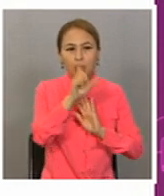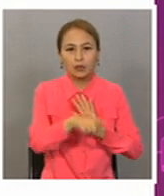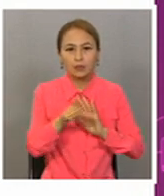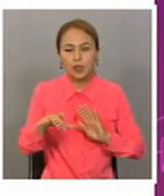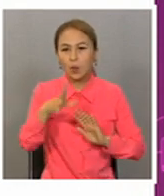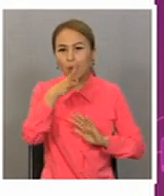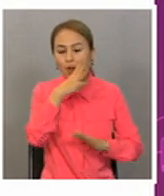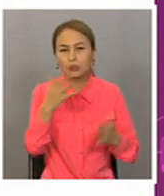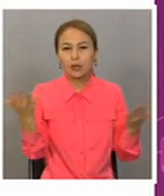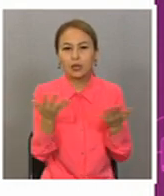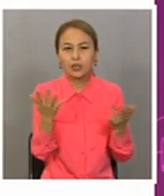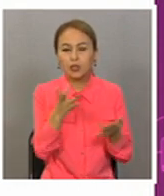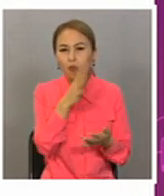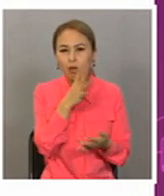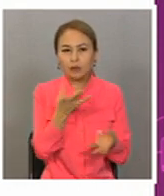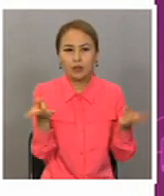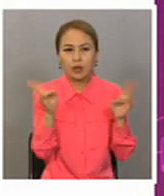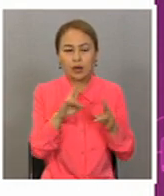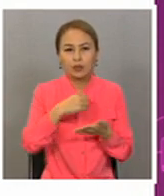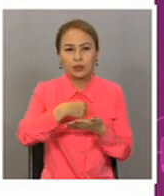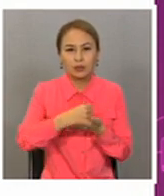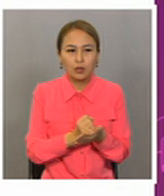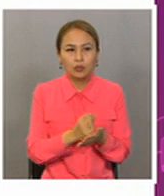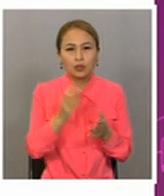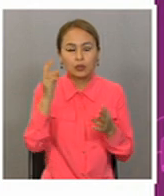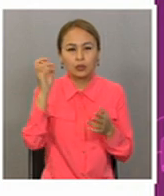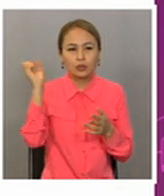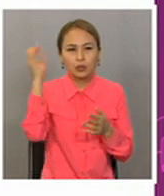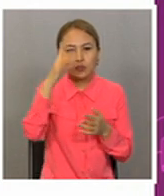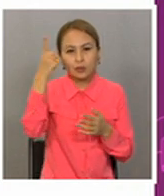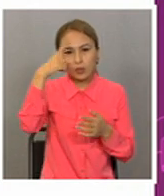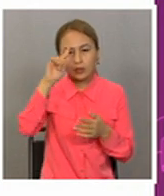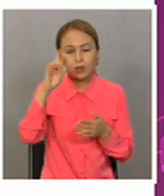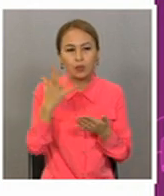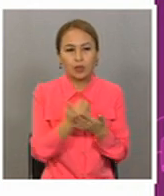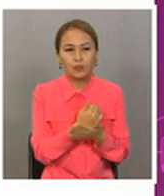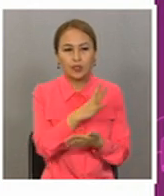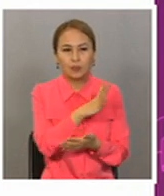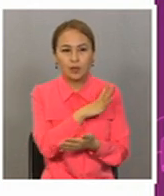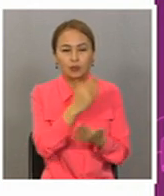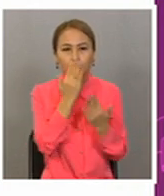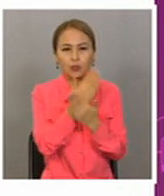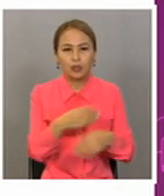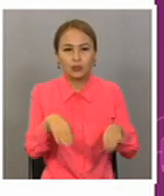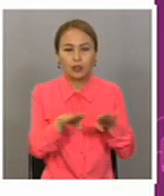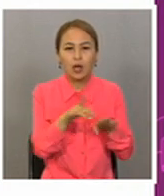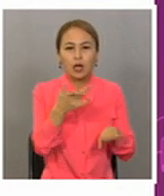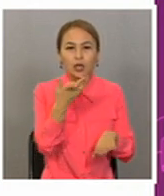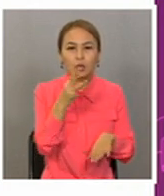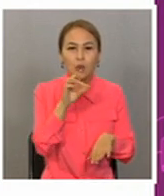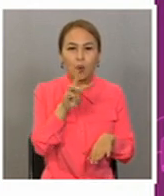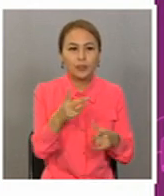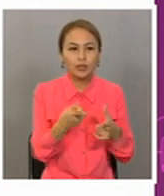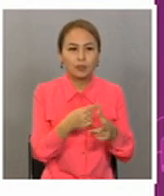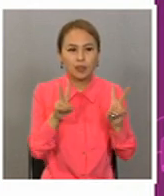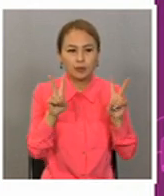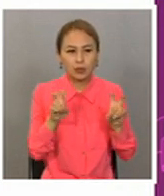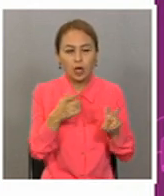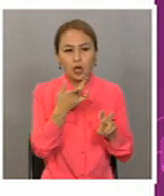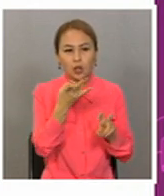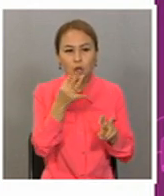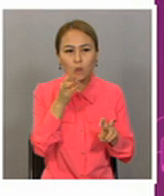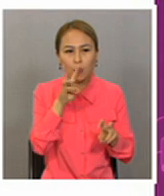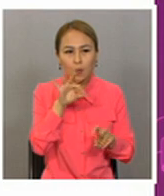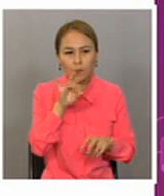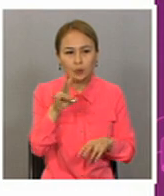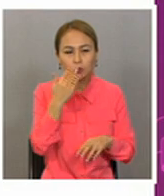уақыттың қанша болғаны анықтау мақсатында күн сағаттары ойлап тапқан. Оны гноман деп атайды. Гноман